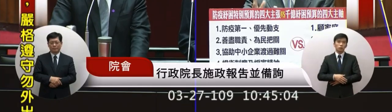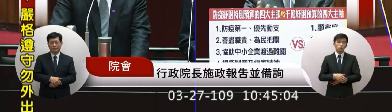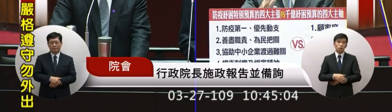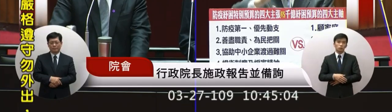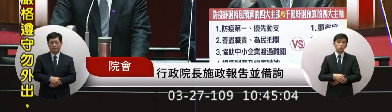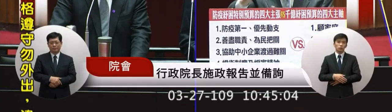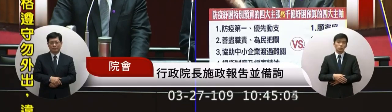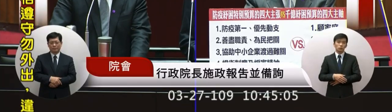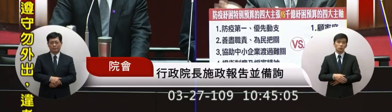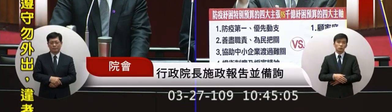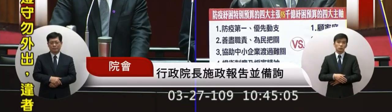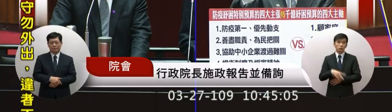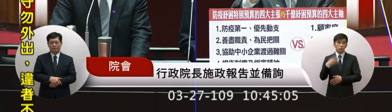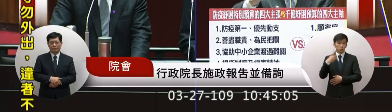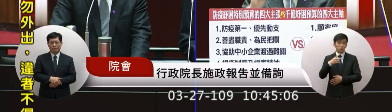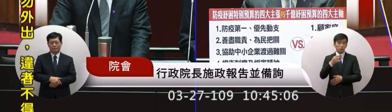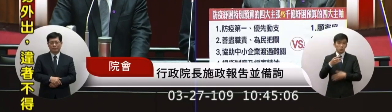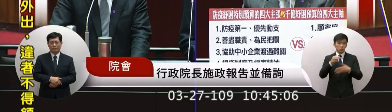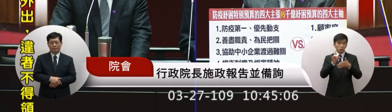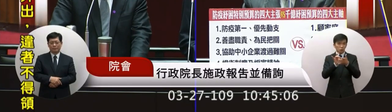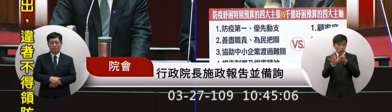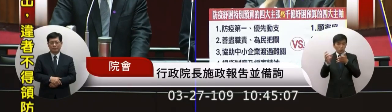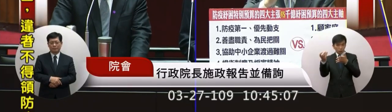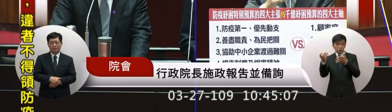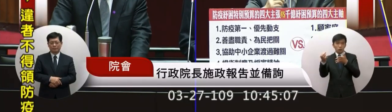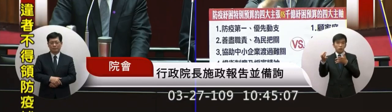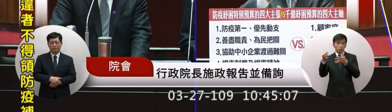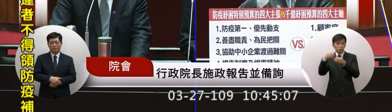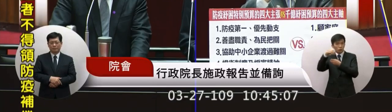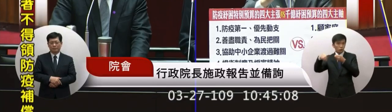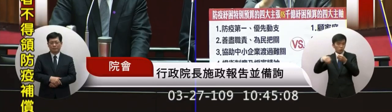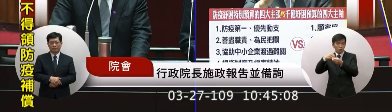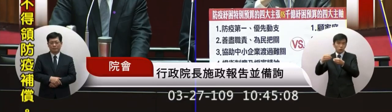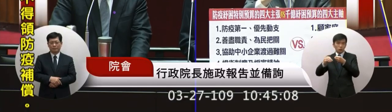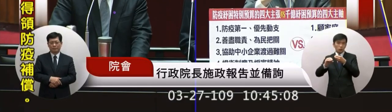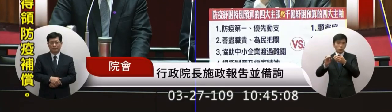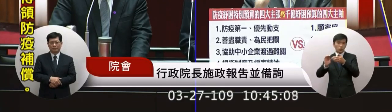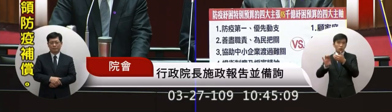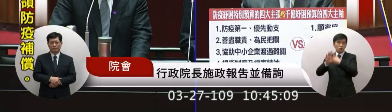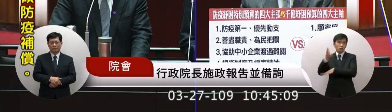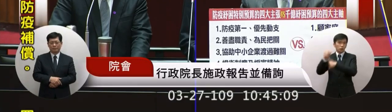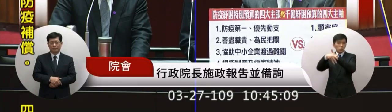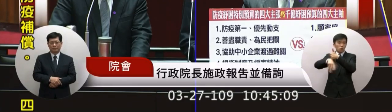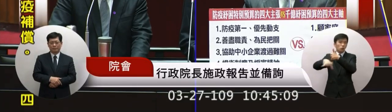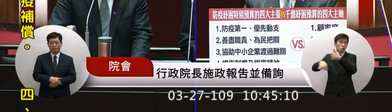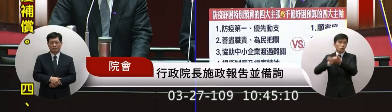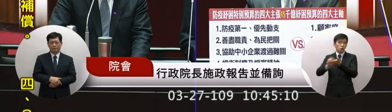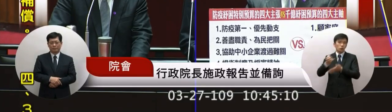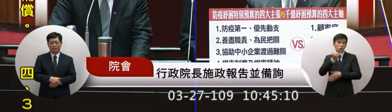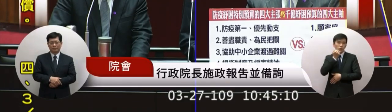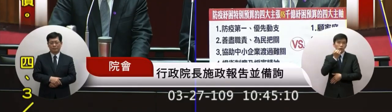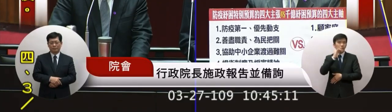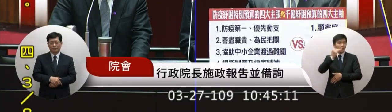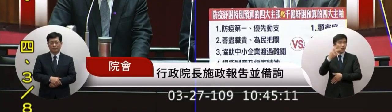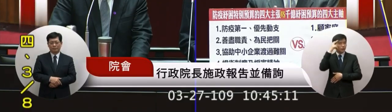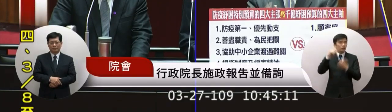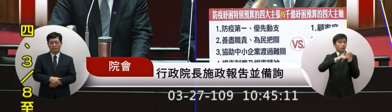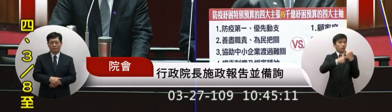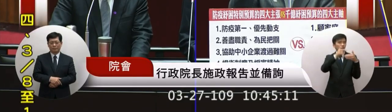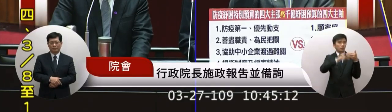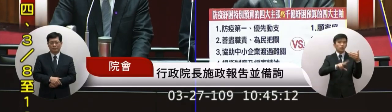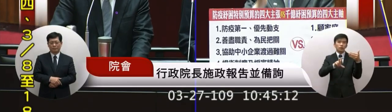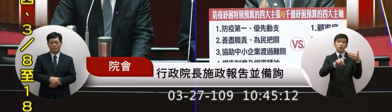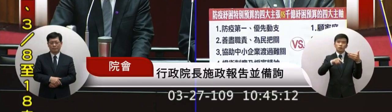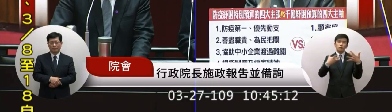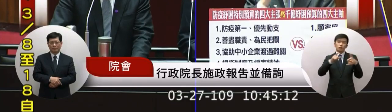我有缘会当排除继续流入啦。伊种牵涉的是宪法里面第70条的问题，就是